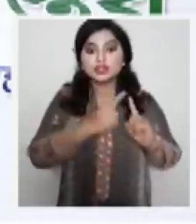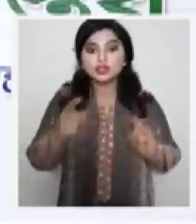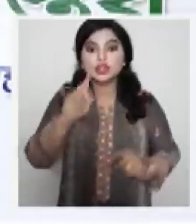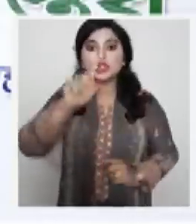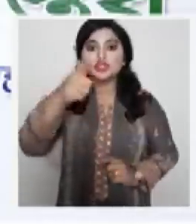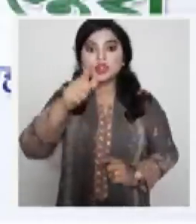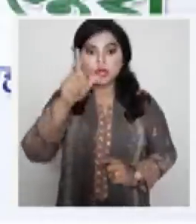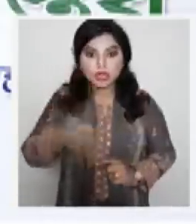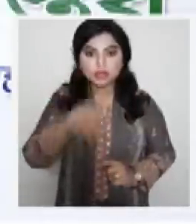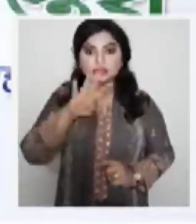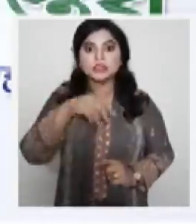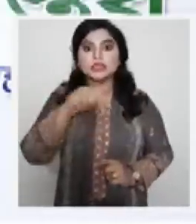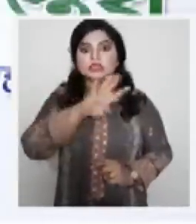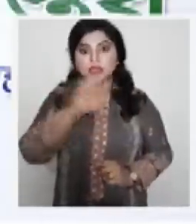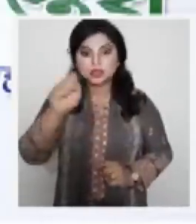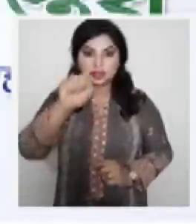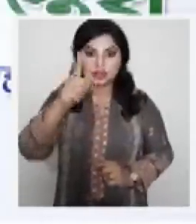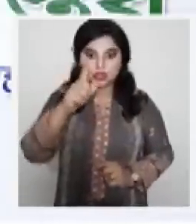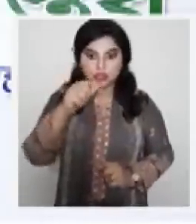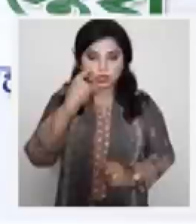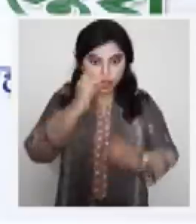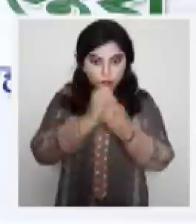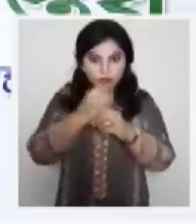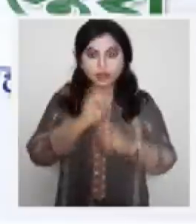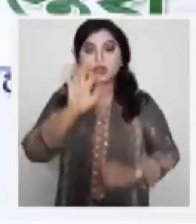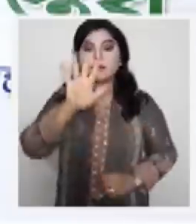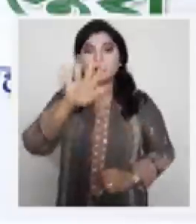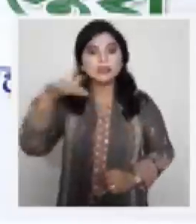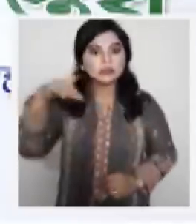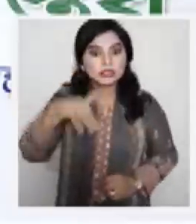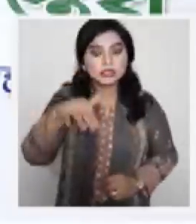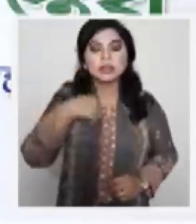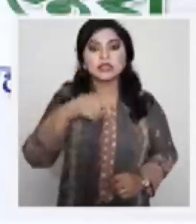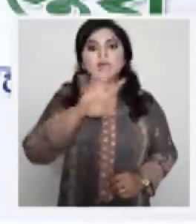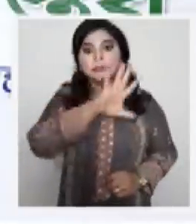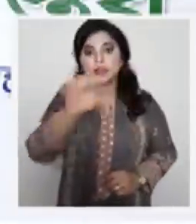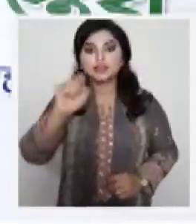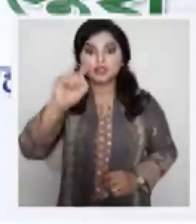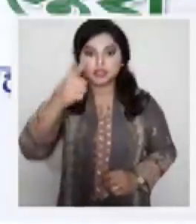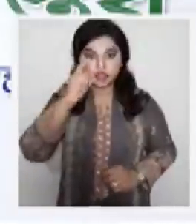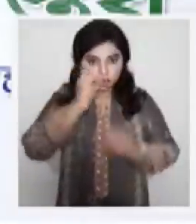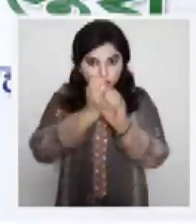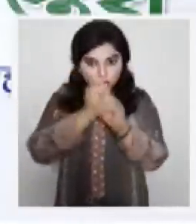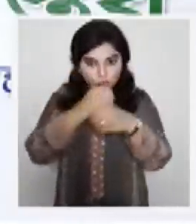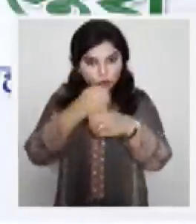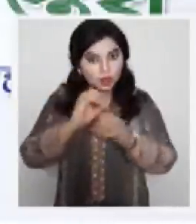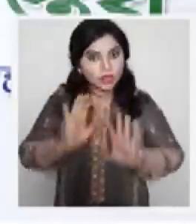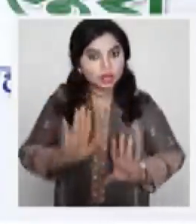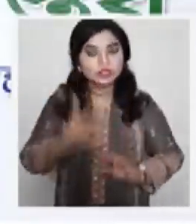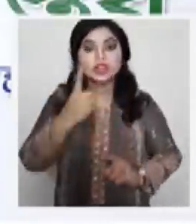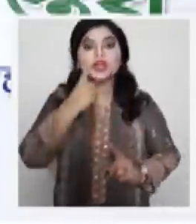এবং পরীক্ষা হয়েছে গত 24 ঘন্টায় 17,214টি। এ পর্যন্ত পরীক্ষা হয়েছে